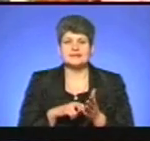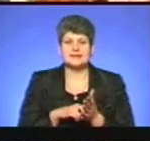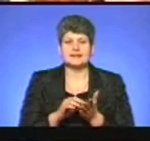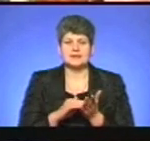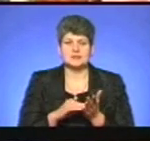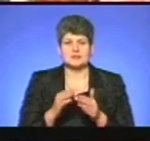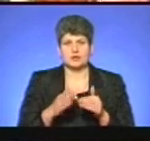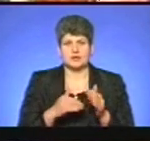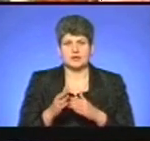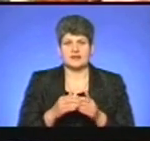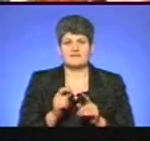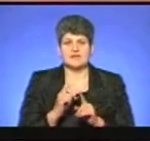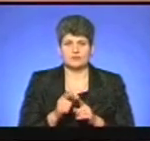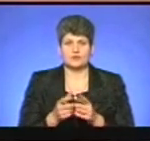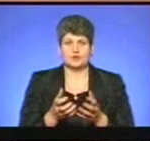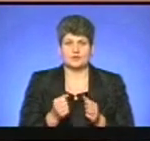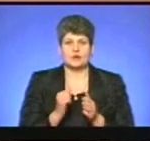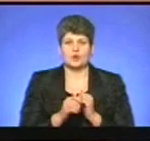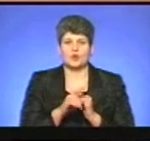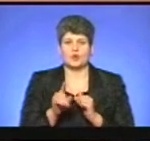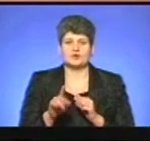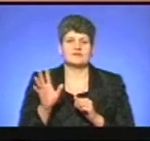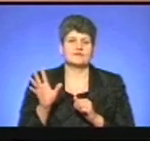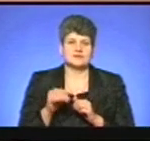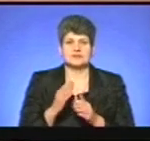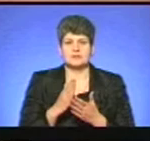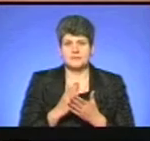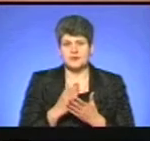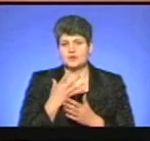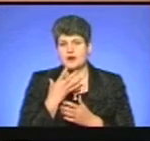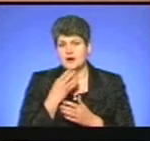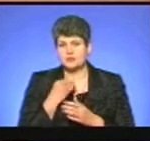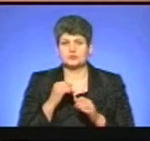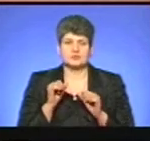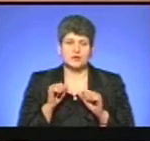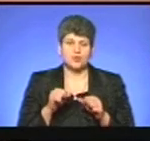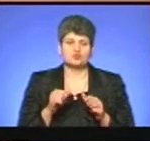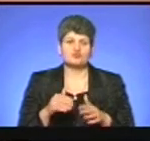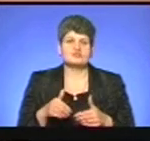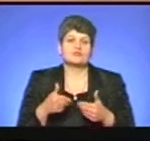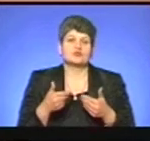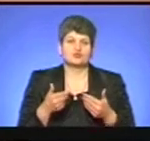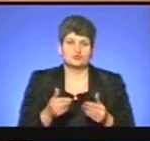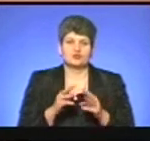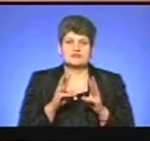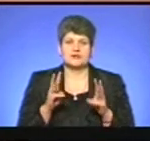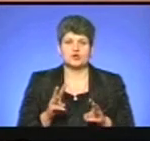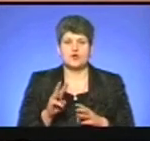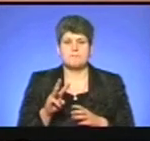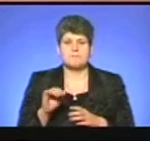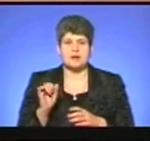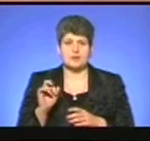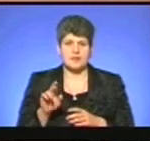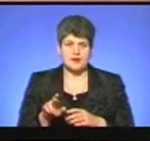відповідь на листи отримає кожен. Всі мають таку гарну нагоду звернутися до Святого Миколая, до